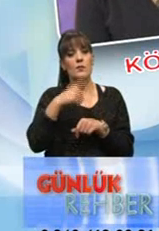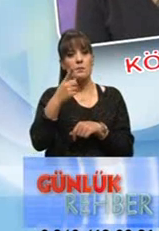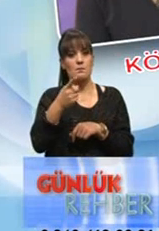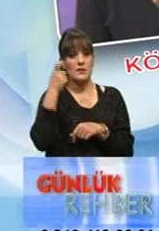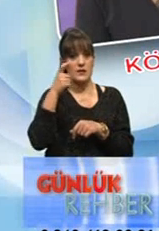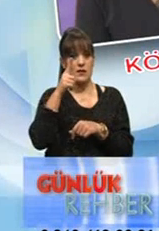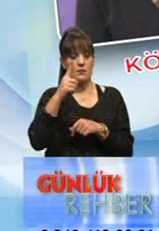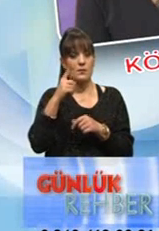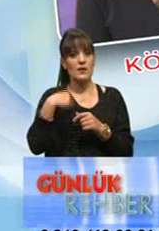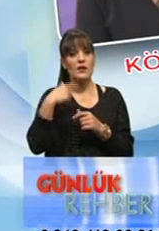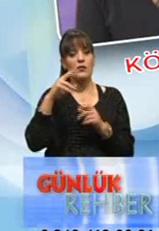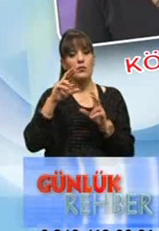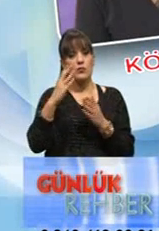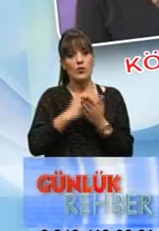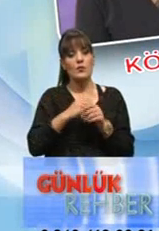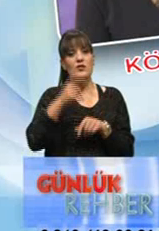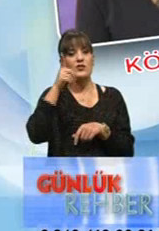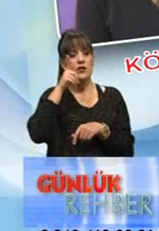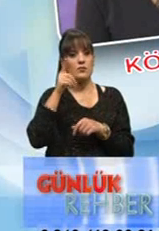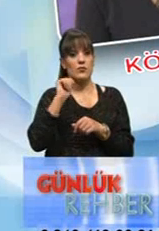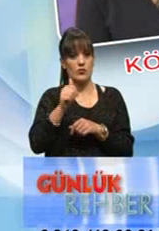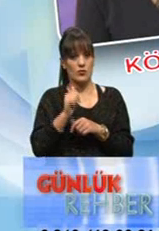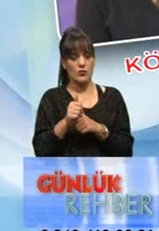Bir saatlik bir yayın. Bir saatlik bir yayında. Çarşambaları...